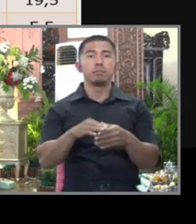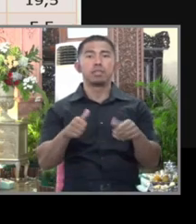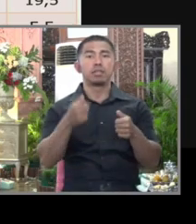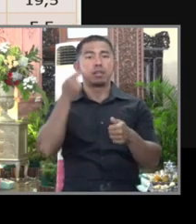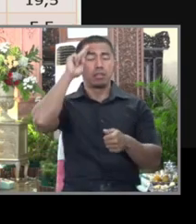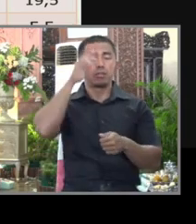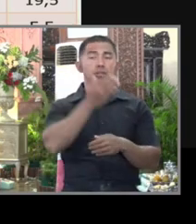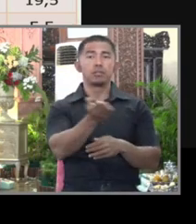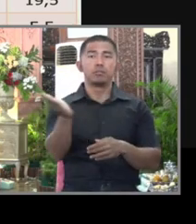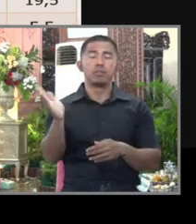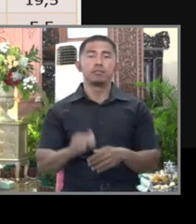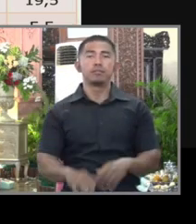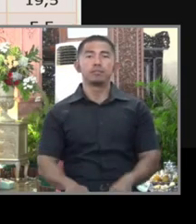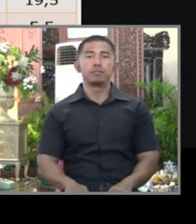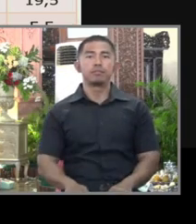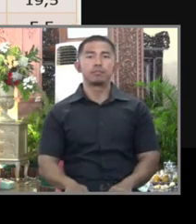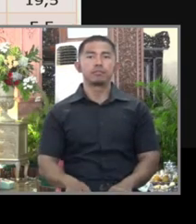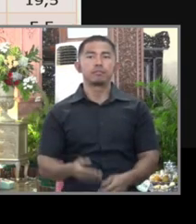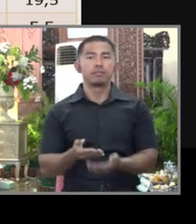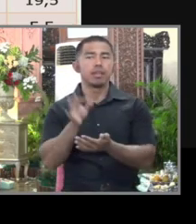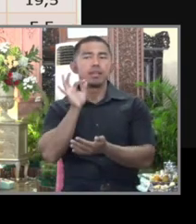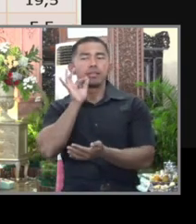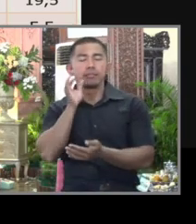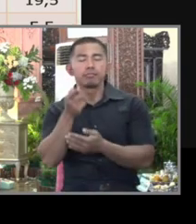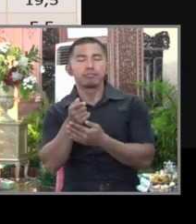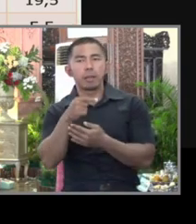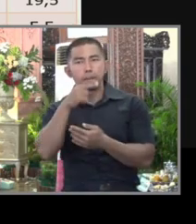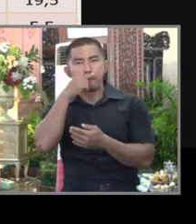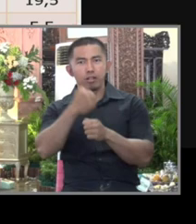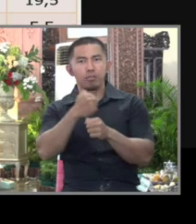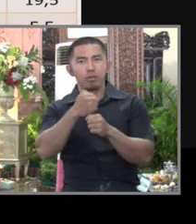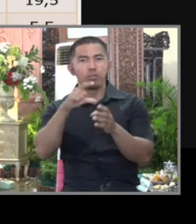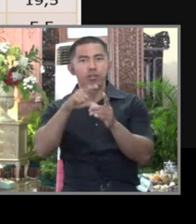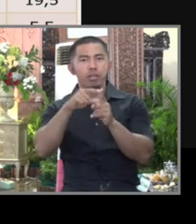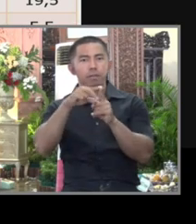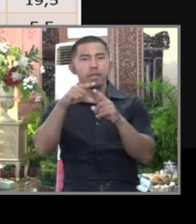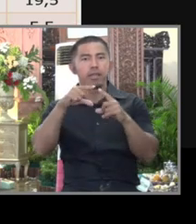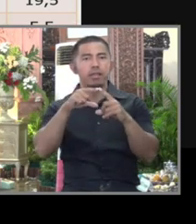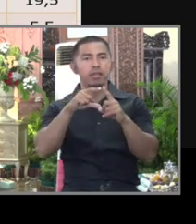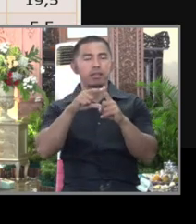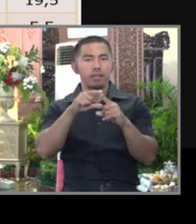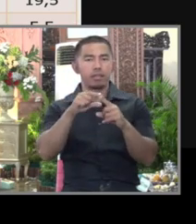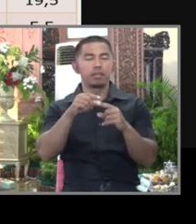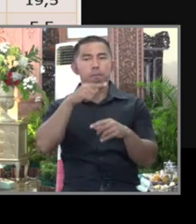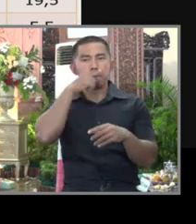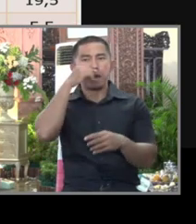sejahtera bagi kita semuanya Mohon izin Pak Gub Pak PLT Bupati tidak bisa hadir di dalam muslim